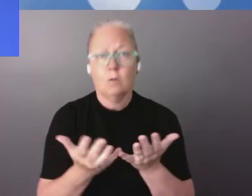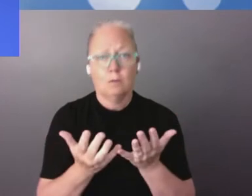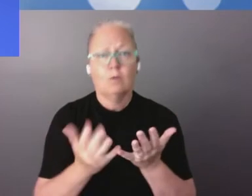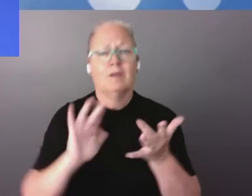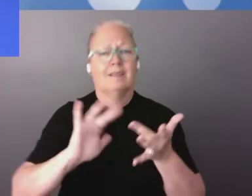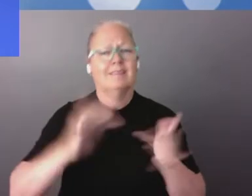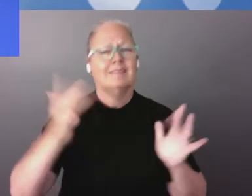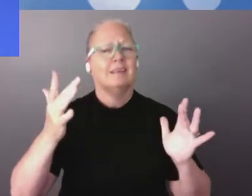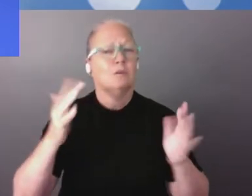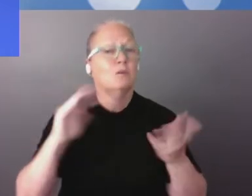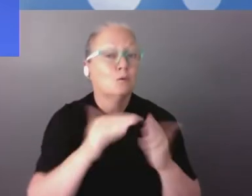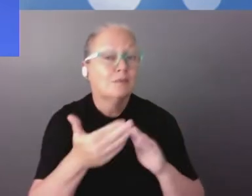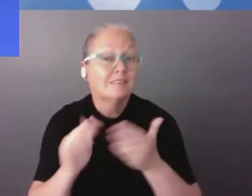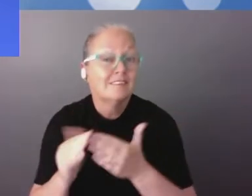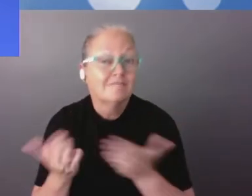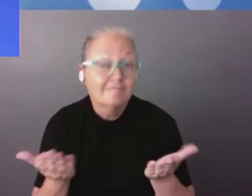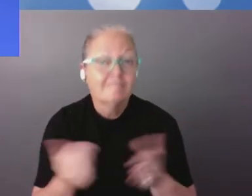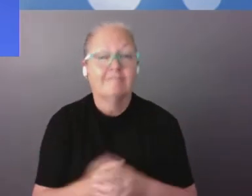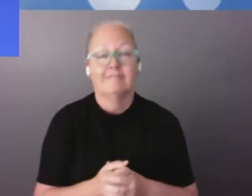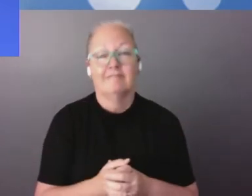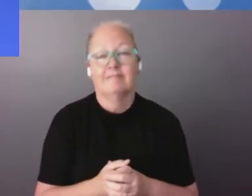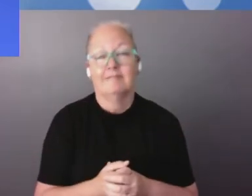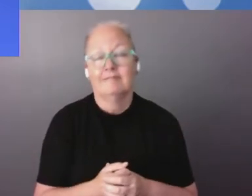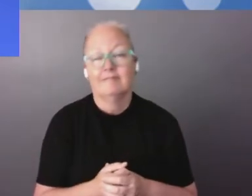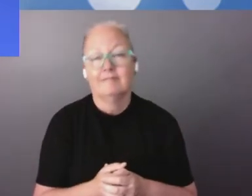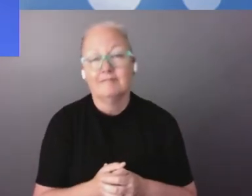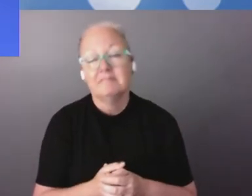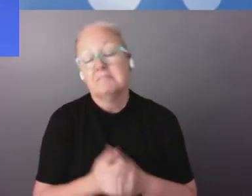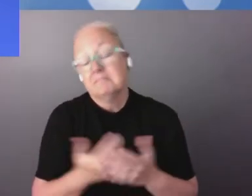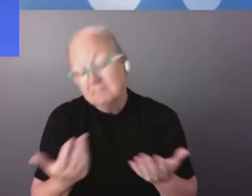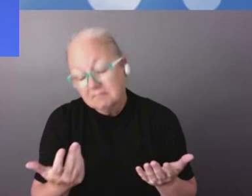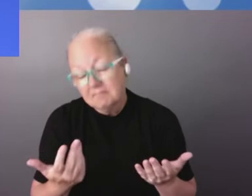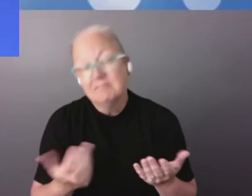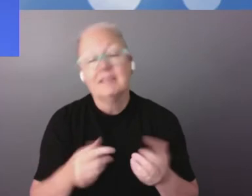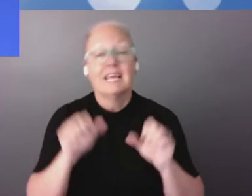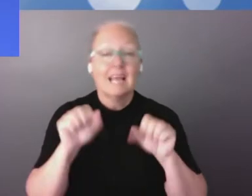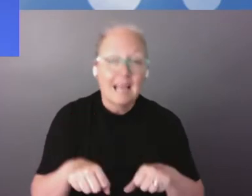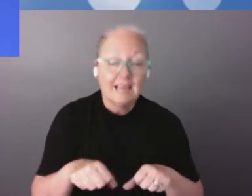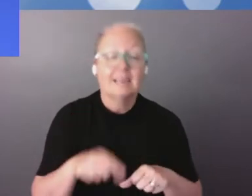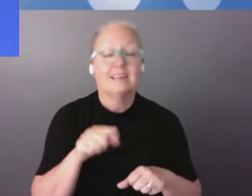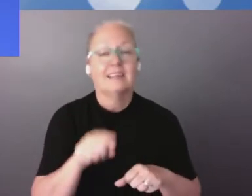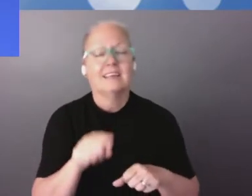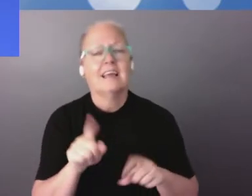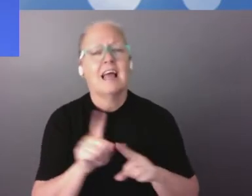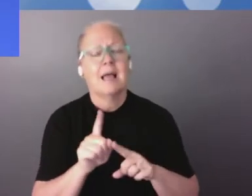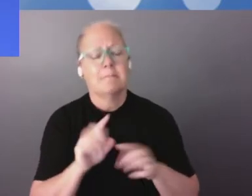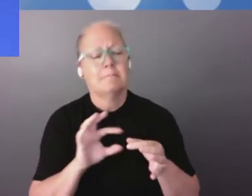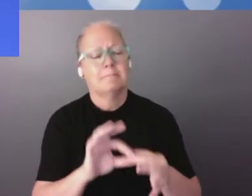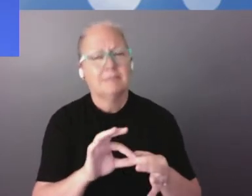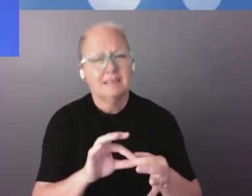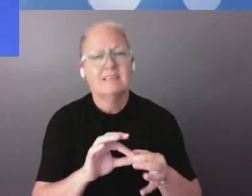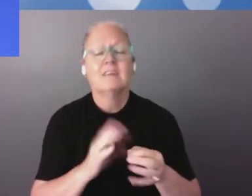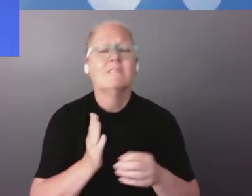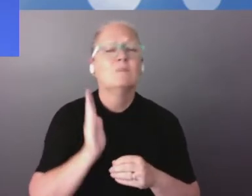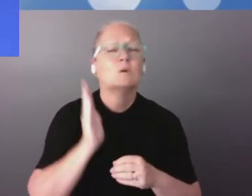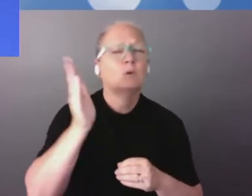أن يكون حجر الزاوية لتنمية رائية في المستقبل، وهناك أيضا أكثر